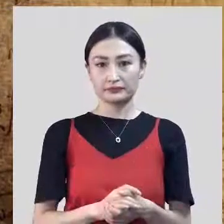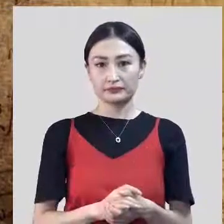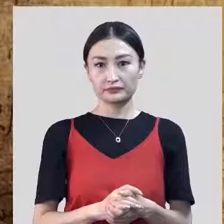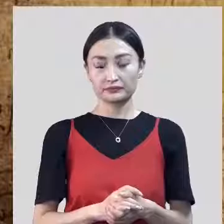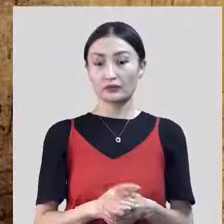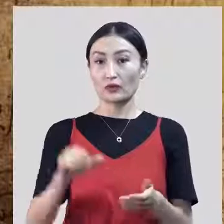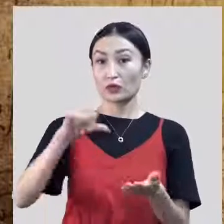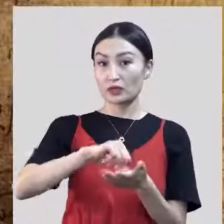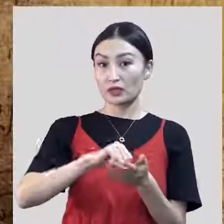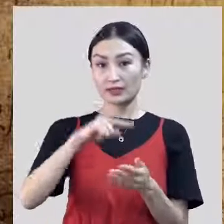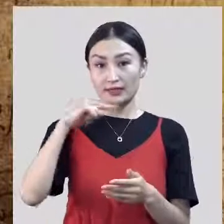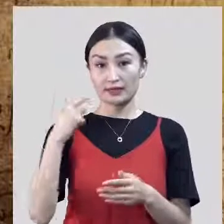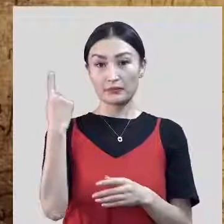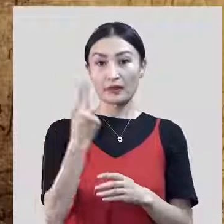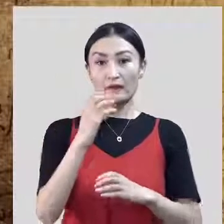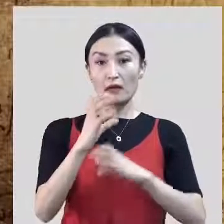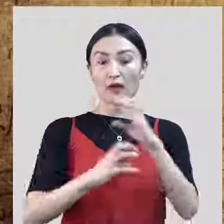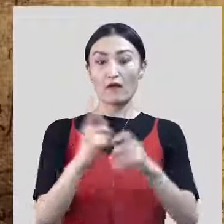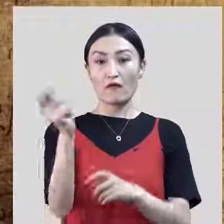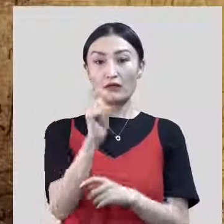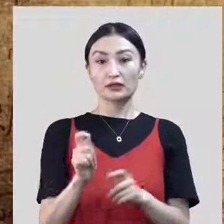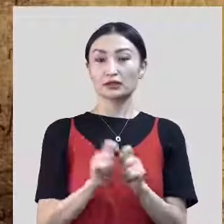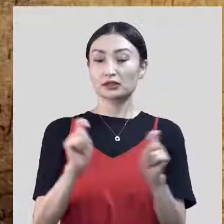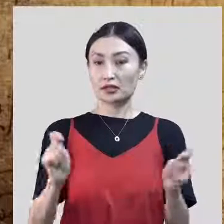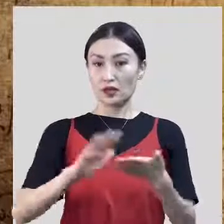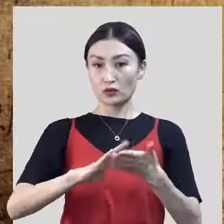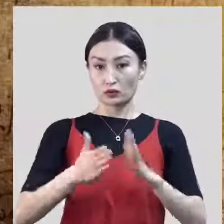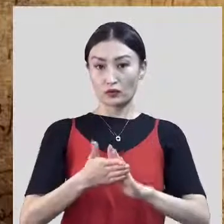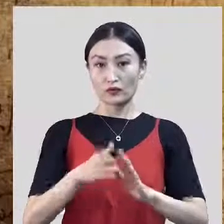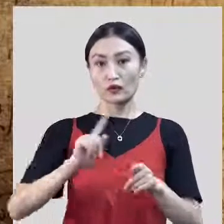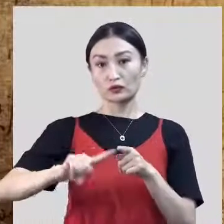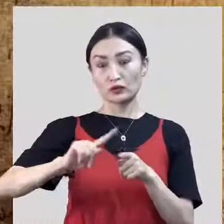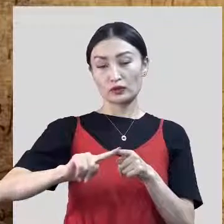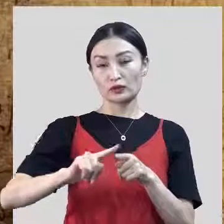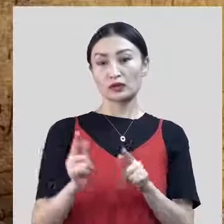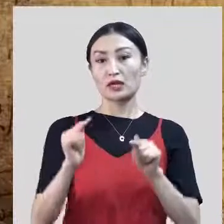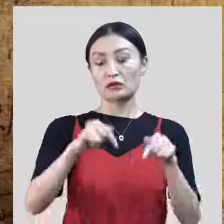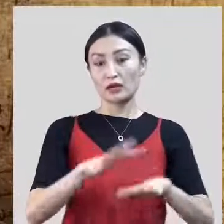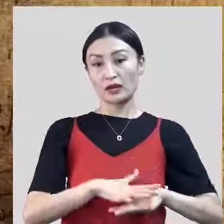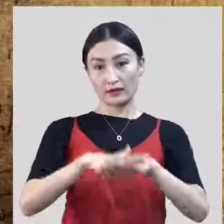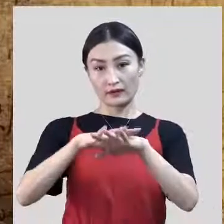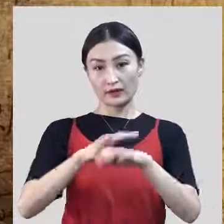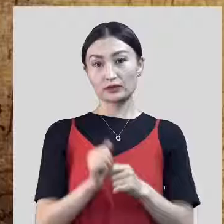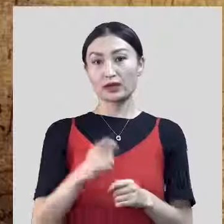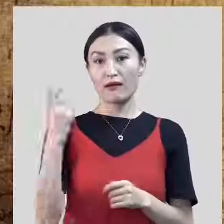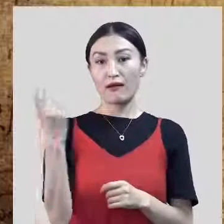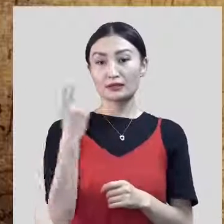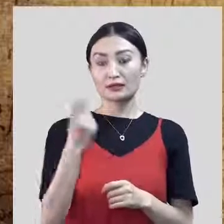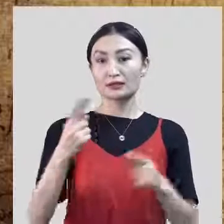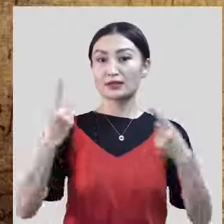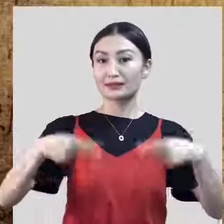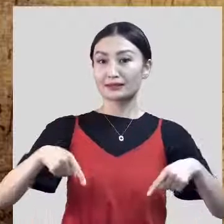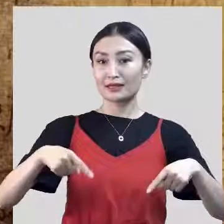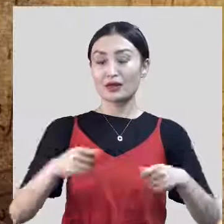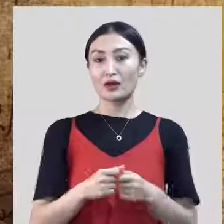участие россии в первой мировой войны создало условия устаревшие наступление революции хозяйственный кризис